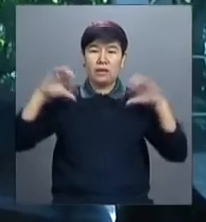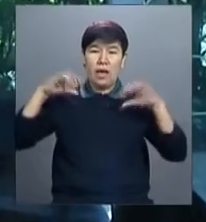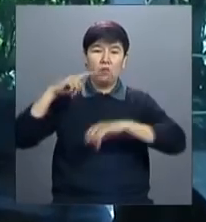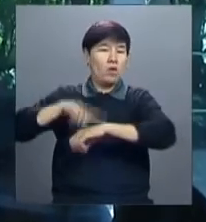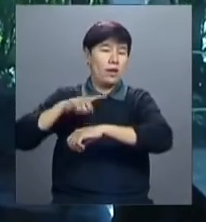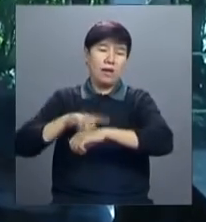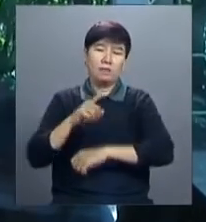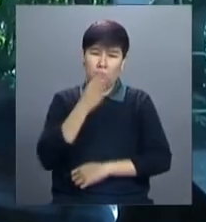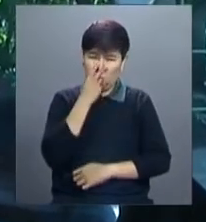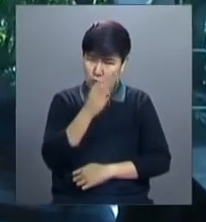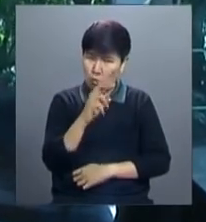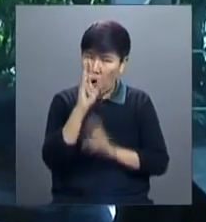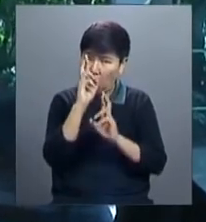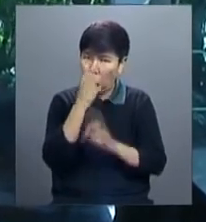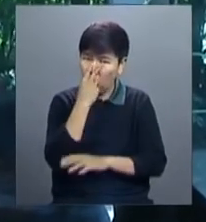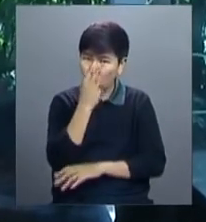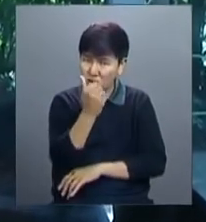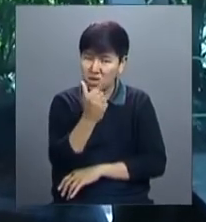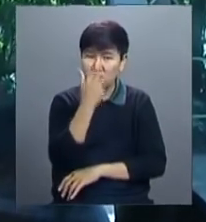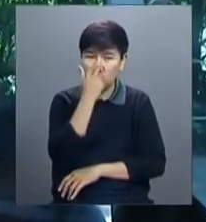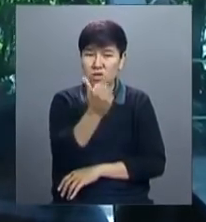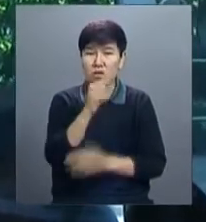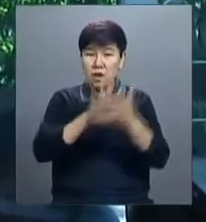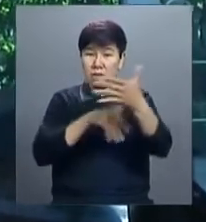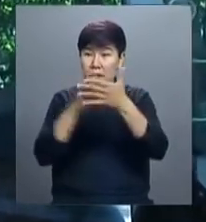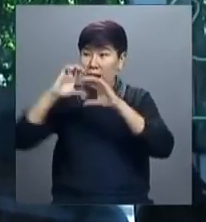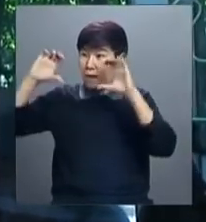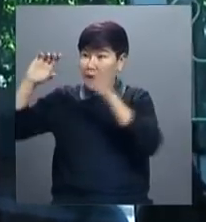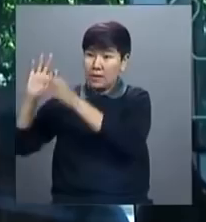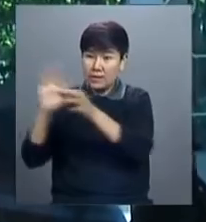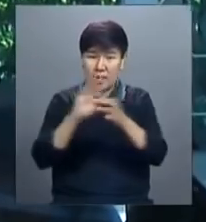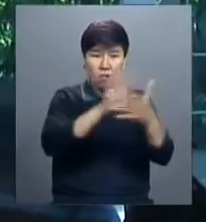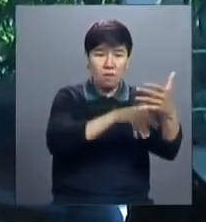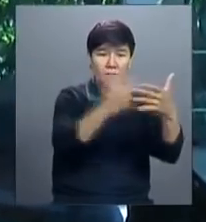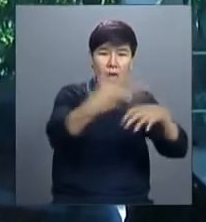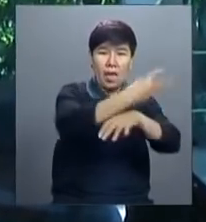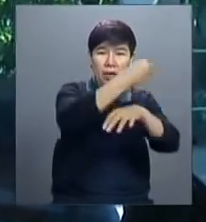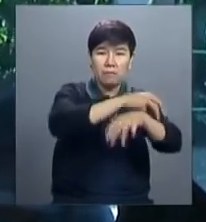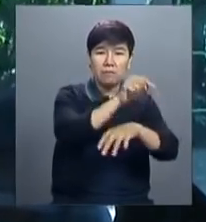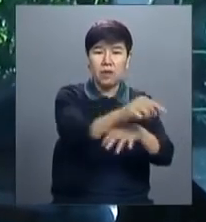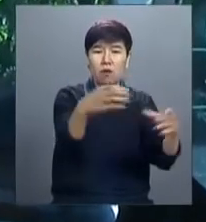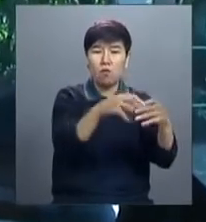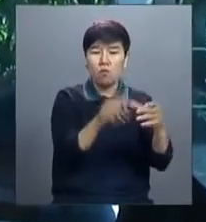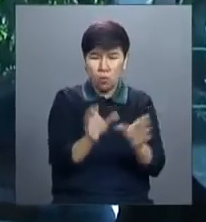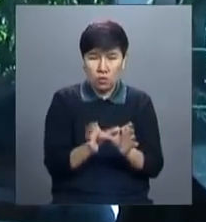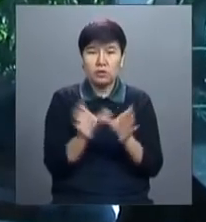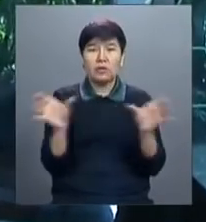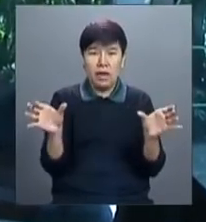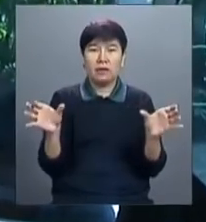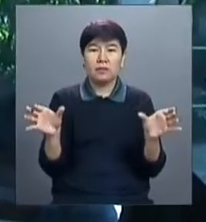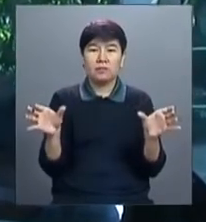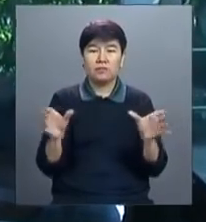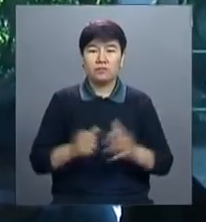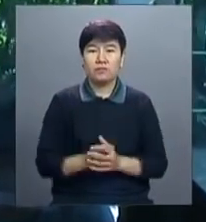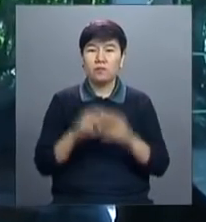ก็ให้ระมัดระวังอย่าไปผูกโยงนโยบายรัฐบาลกับนโยบายพรรคให้แยกกันให้ชัดเจนอย่